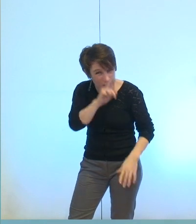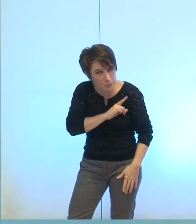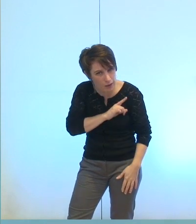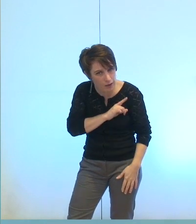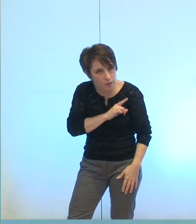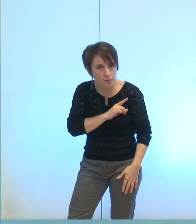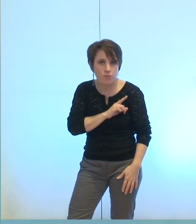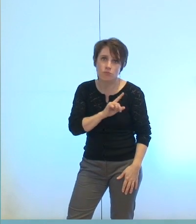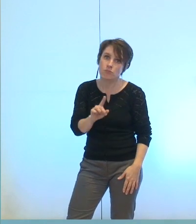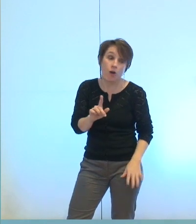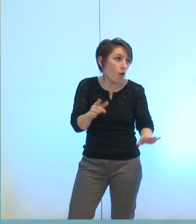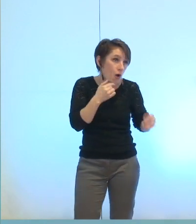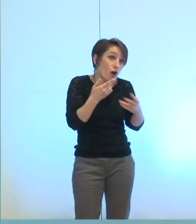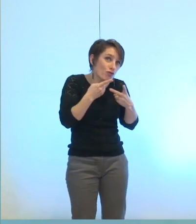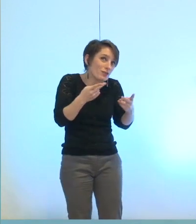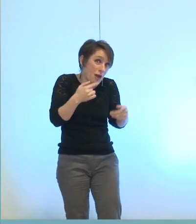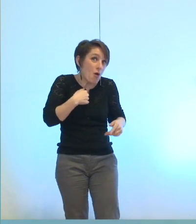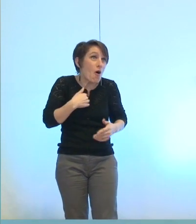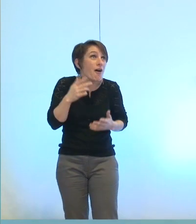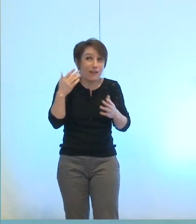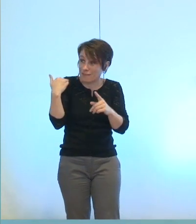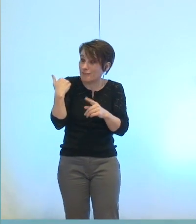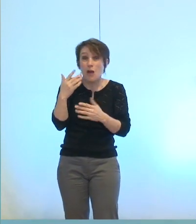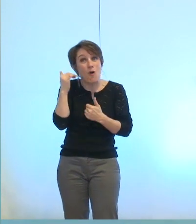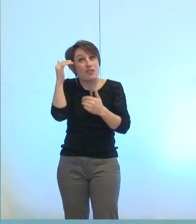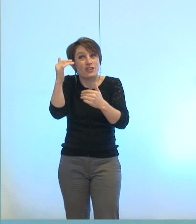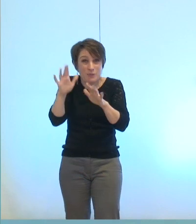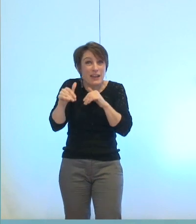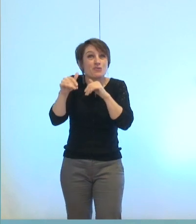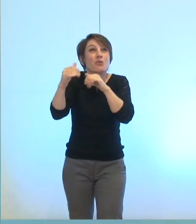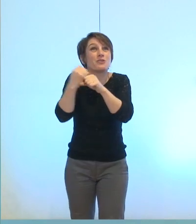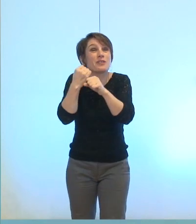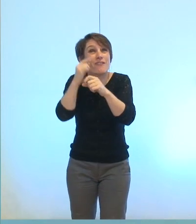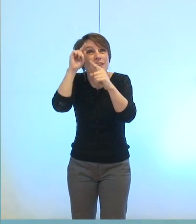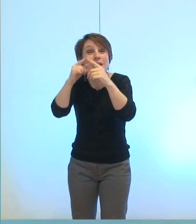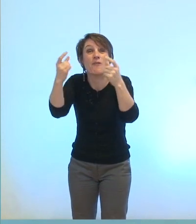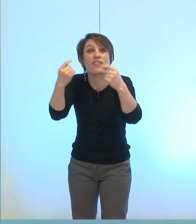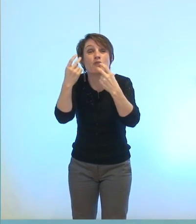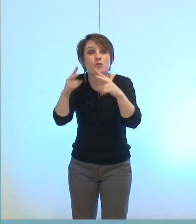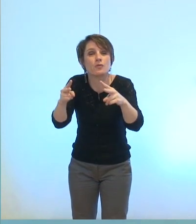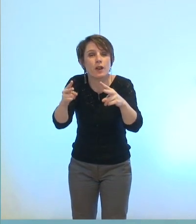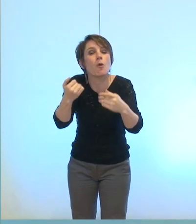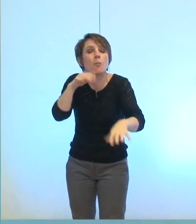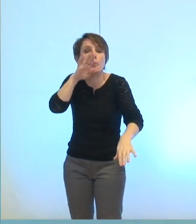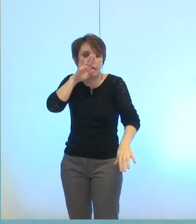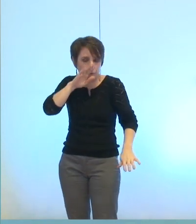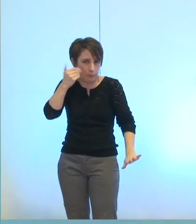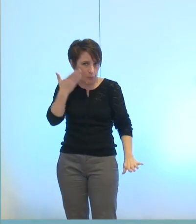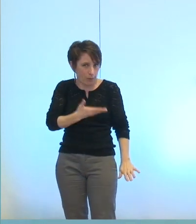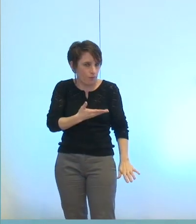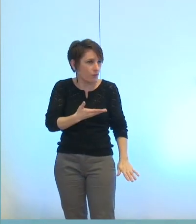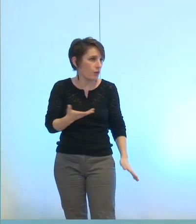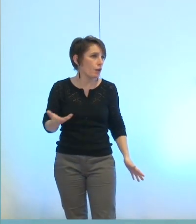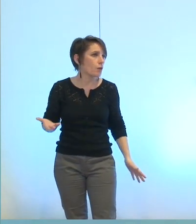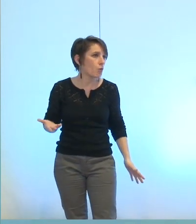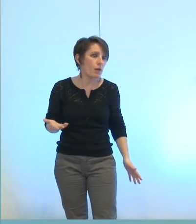aspirations à pouvoir continuer à travailler sur les finances de la ville j'ai une certaine dose parfois de masochisme